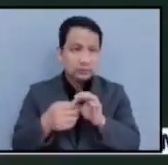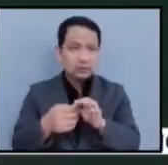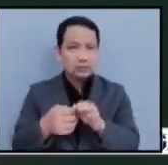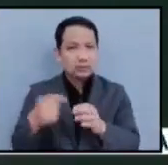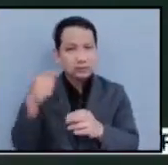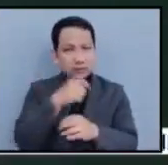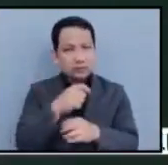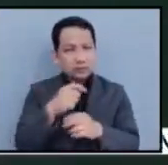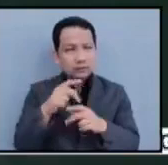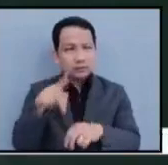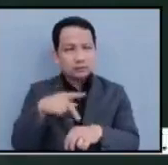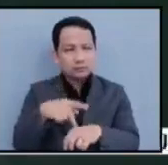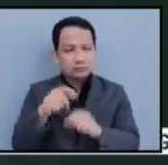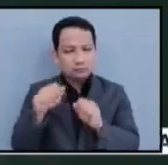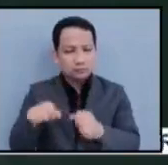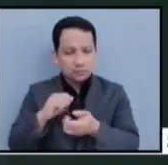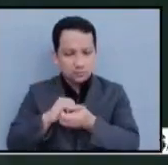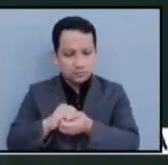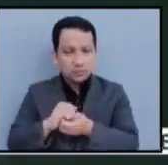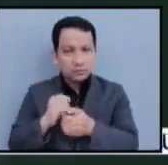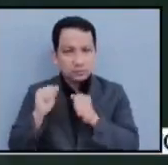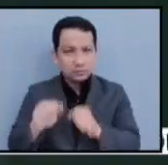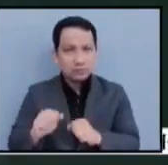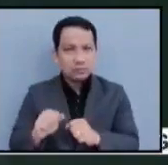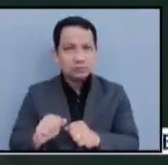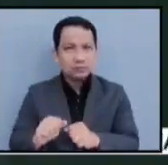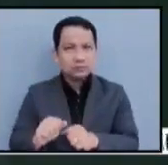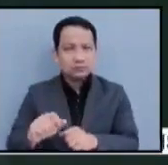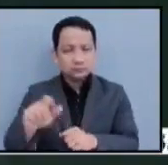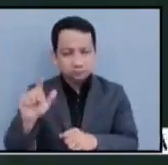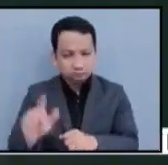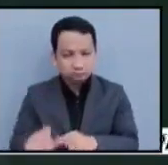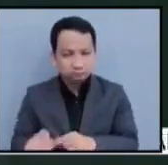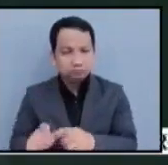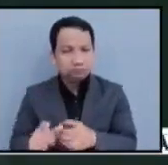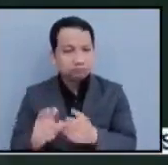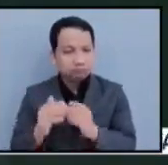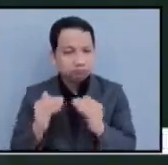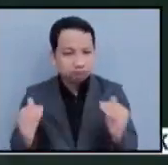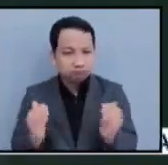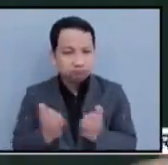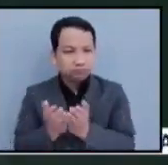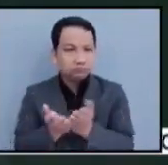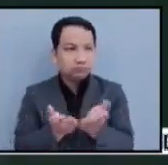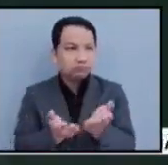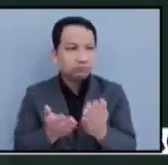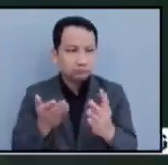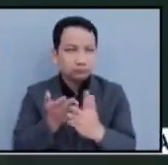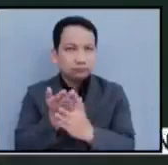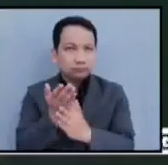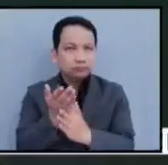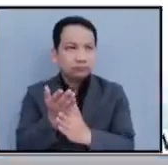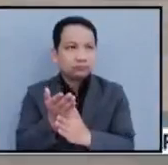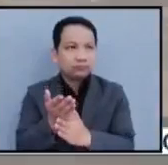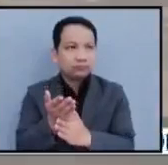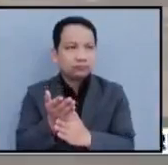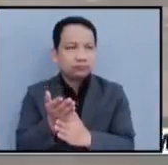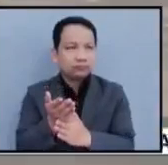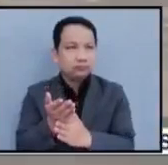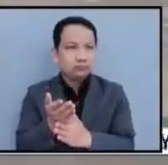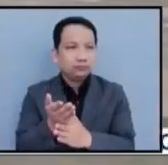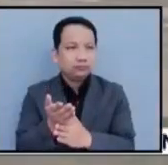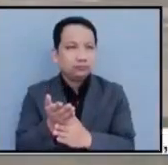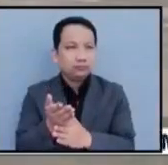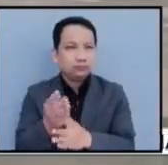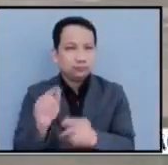could work on, no? Kahit low-level cooperation to ensure, for example, transparency in the seas around our region. Una